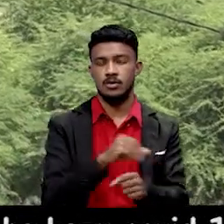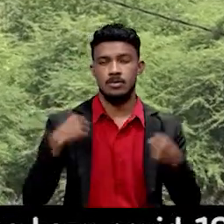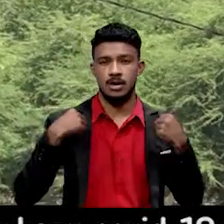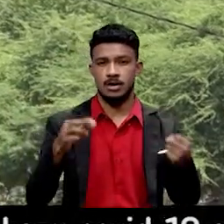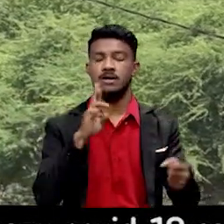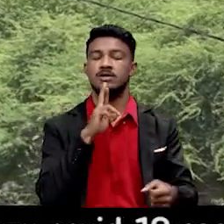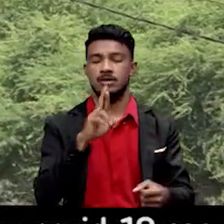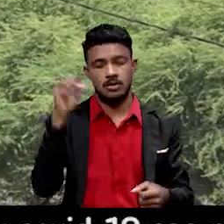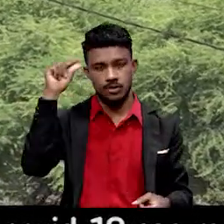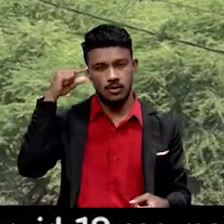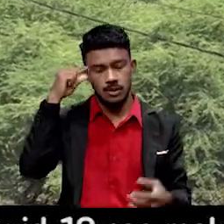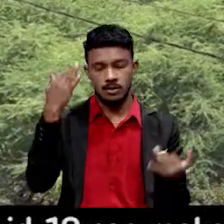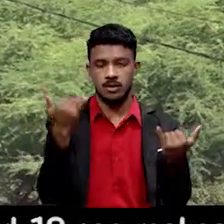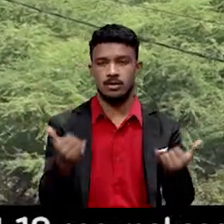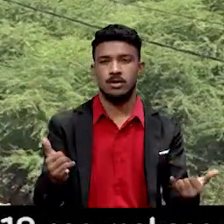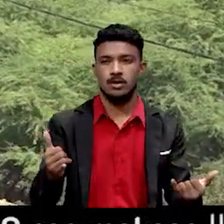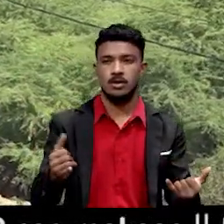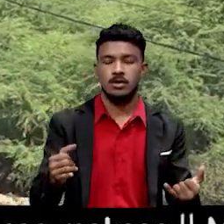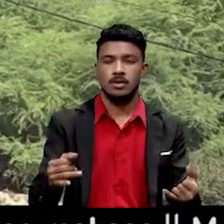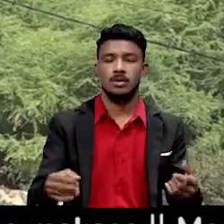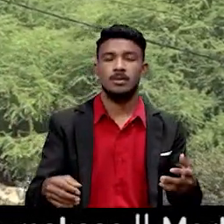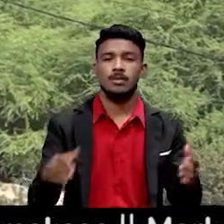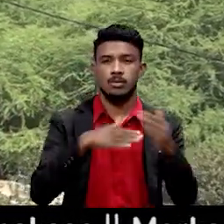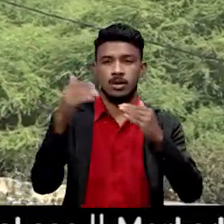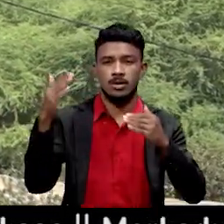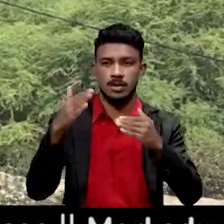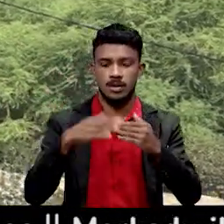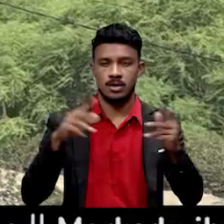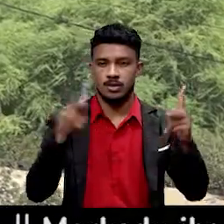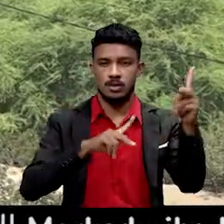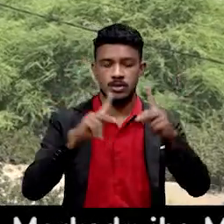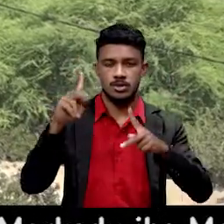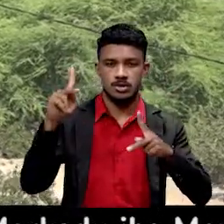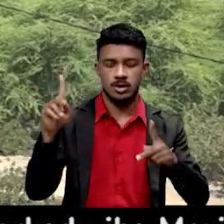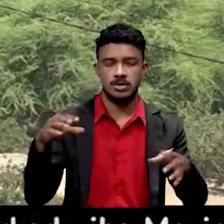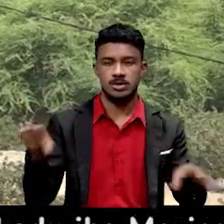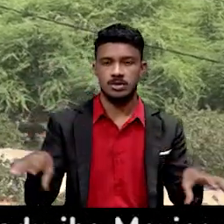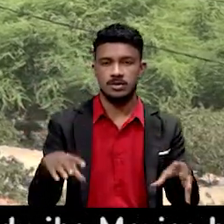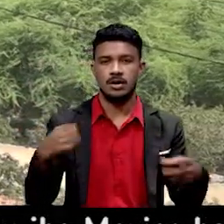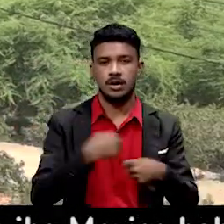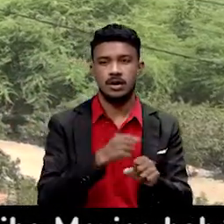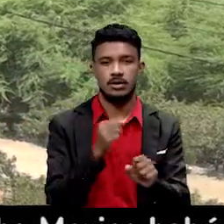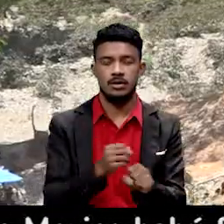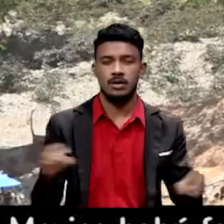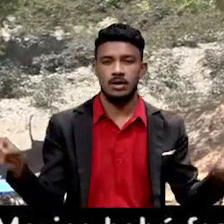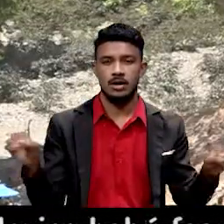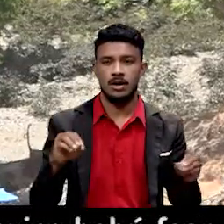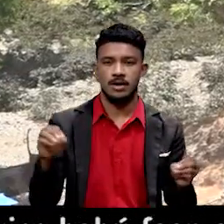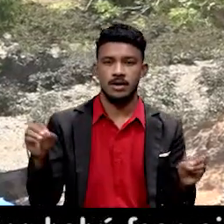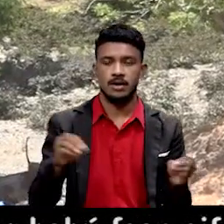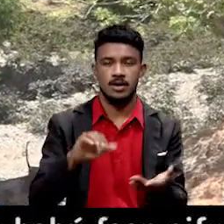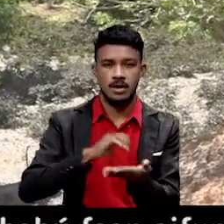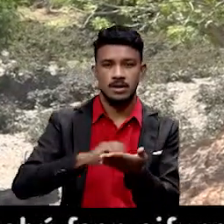Ba governo atual hung hus problema ne mak konstruksion projeto ne halo mas ke la iha lisensa